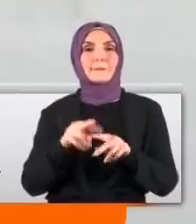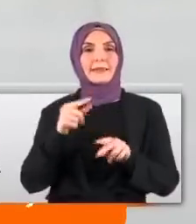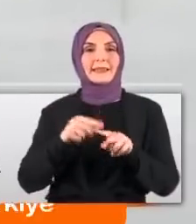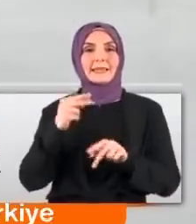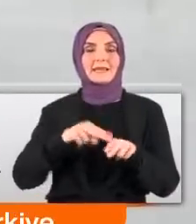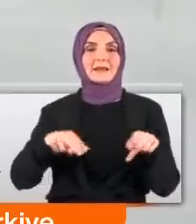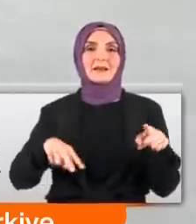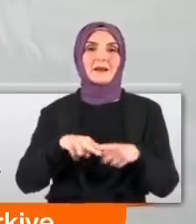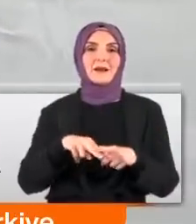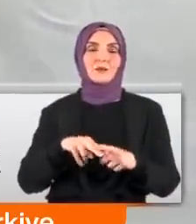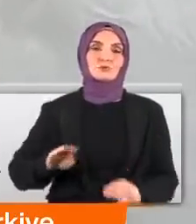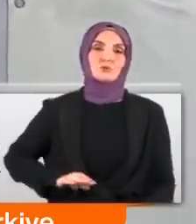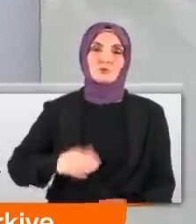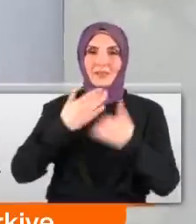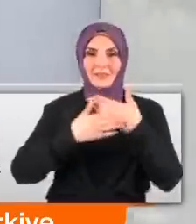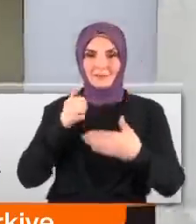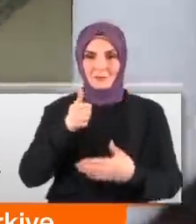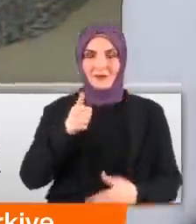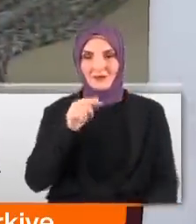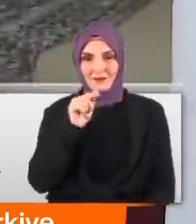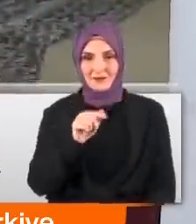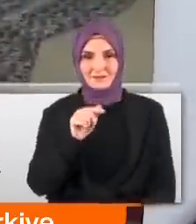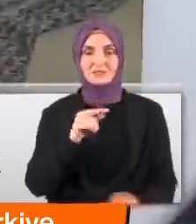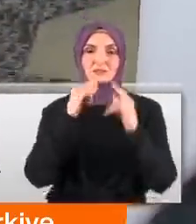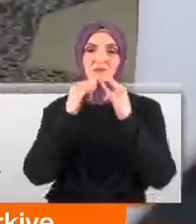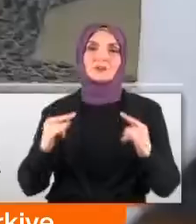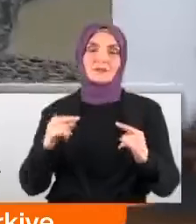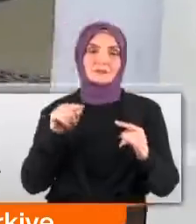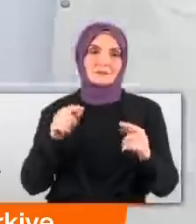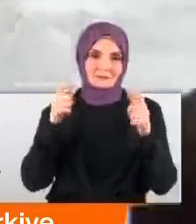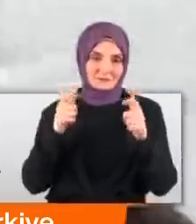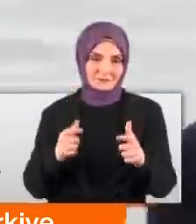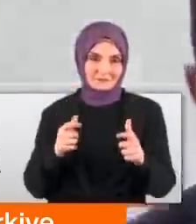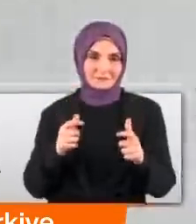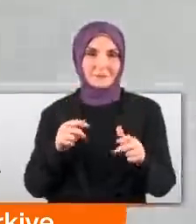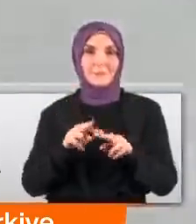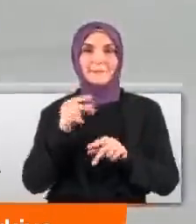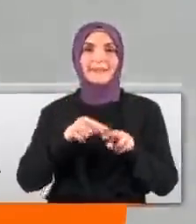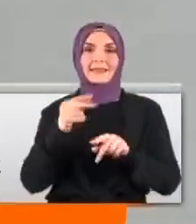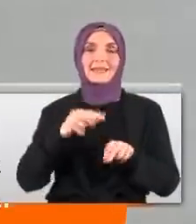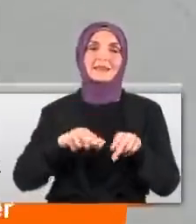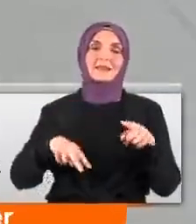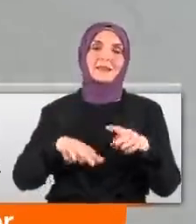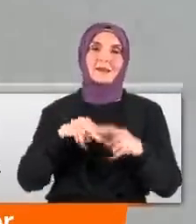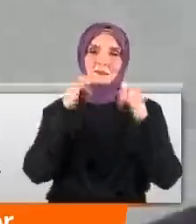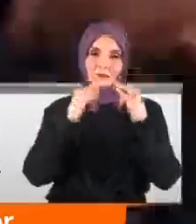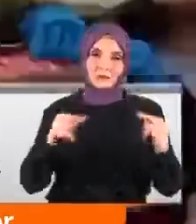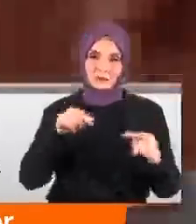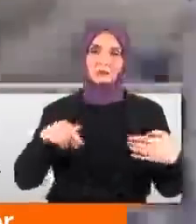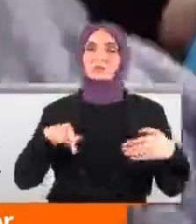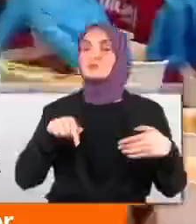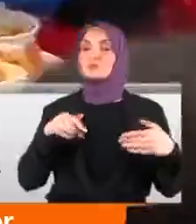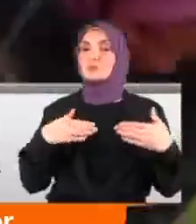Kahramanmaraş'taki kılavuzlu millet bahçesi içerisindeki çadır kente kurulu Minika çadırı bu akşam çocuklara hamburger